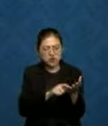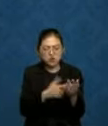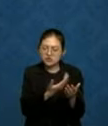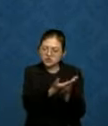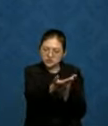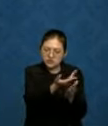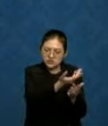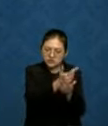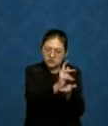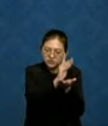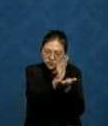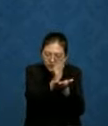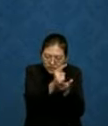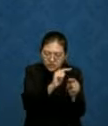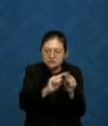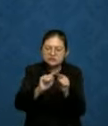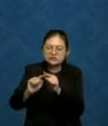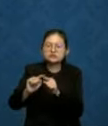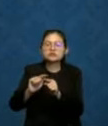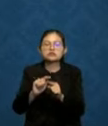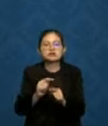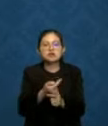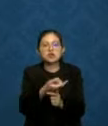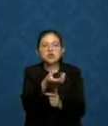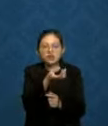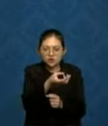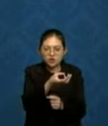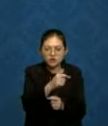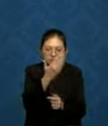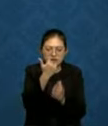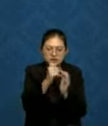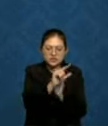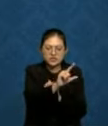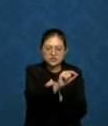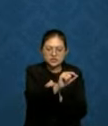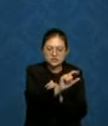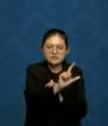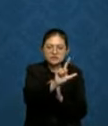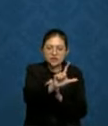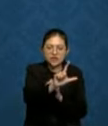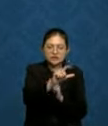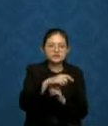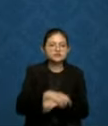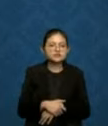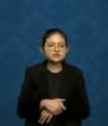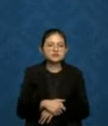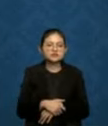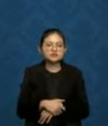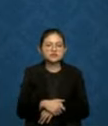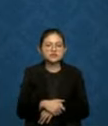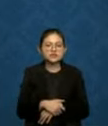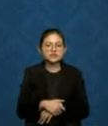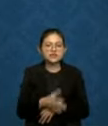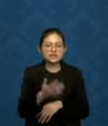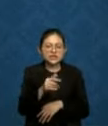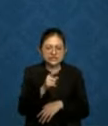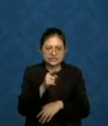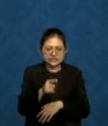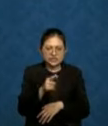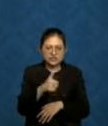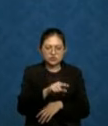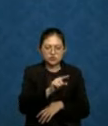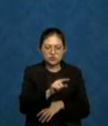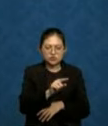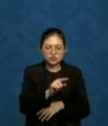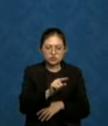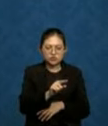อื่นและการบริจาคที่ท่านใส่เป็นค่าใช้จ่ายไว้เพียง 20ล้านบาทเท่านั้นเองทั้งๆที่ในส่วนนี้ครับควรจะเป็น